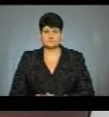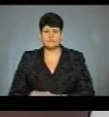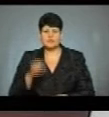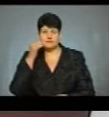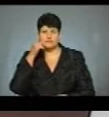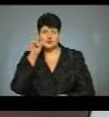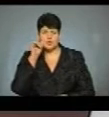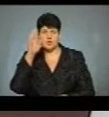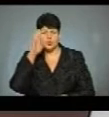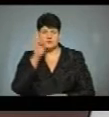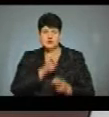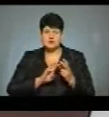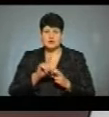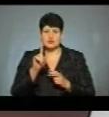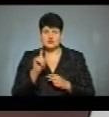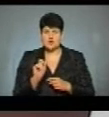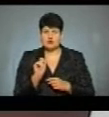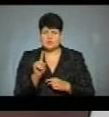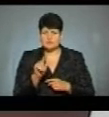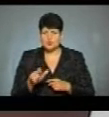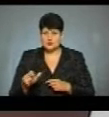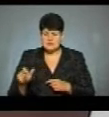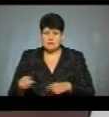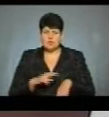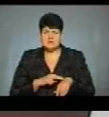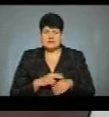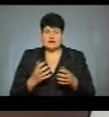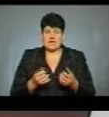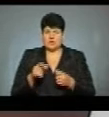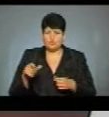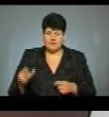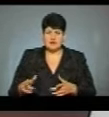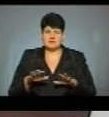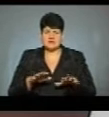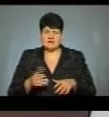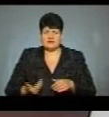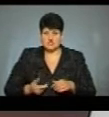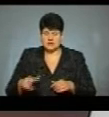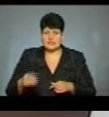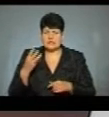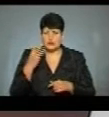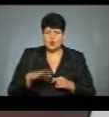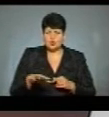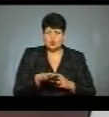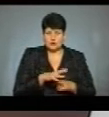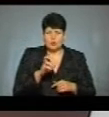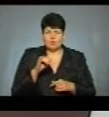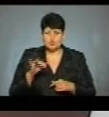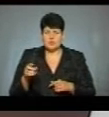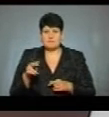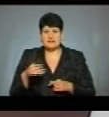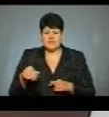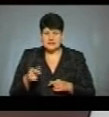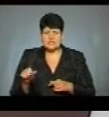Нагадаю, вчора хлопці шукали 111 осіб, поліцейські, рятувальники, кінологи та місцеві жителі на трьох зонах Бучицького, Підгаєцького